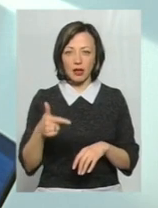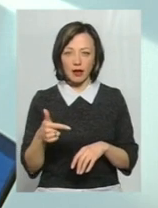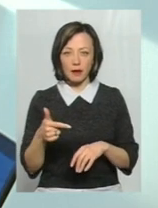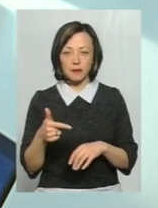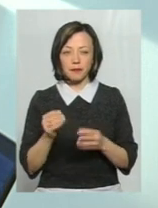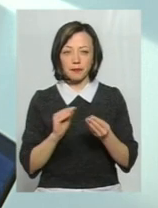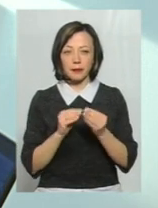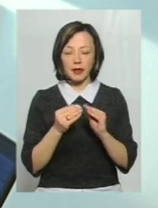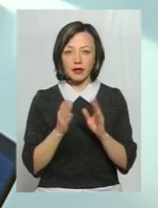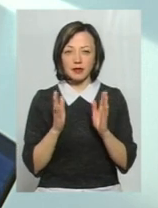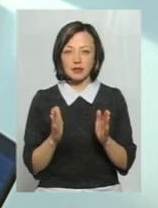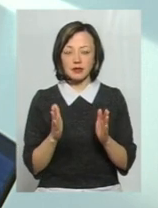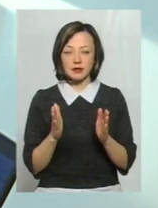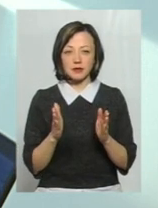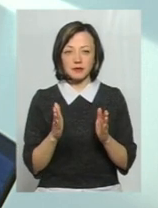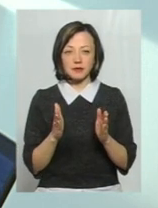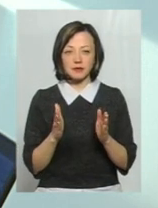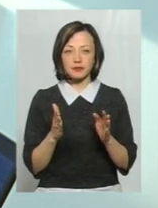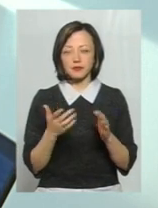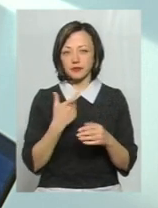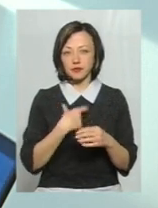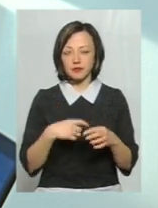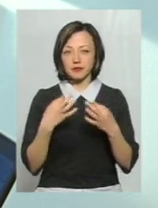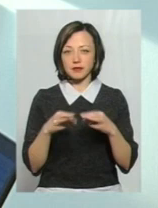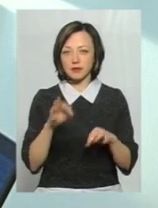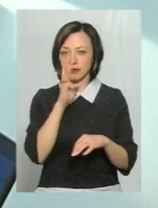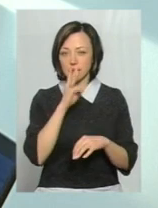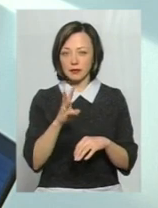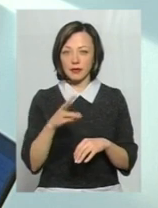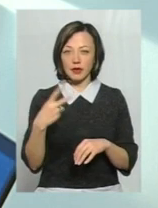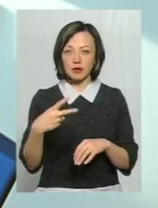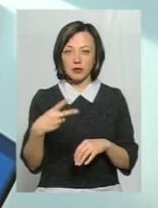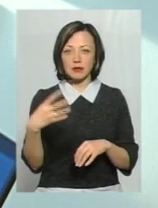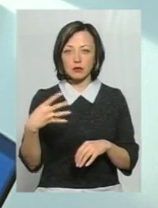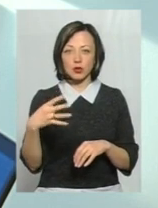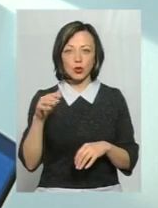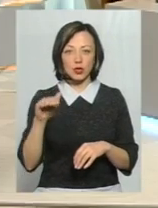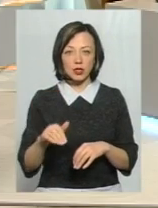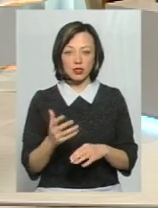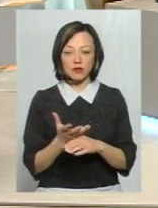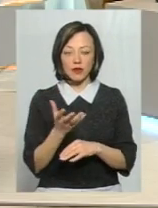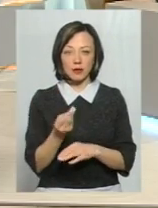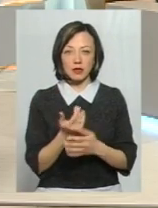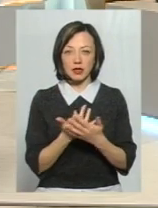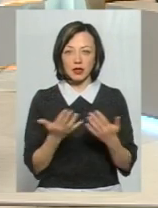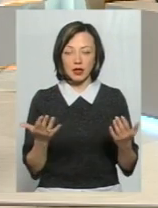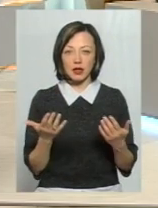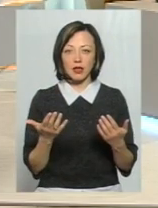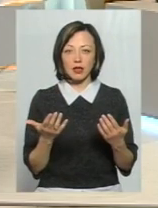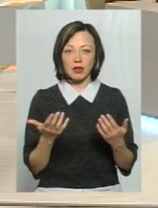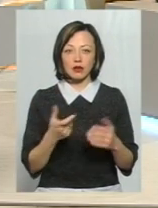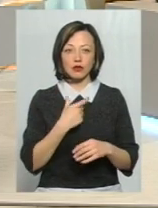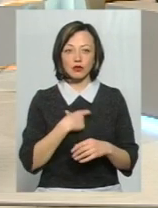про проблемах, ми говоримо тільки про тому. Собі дозволяють давати заробітні плати там по 20, по 40 тисяч, виплати, які наймають собі